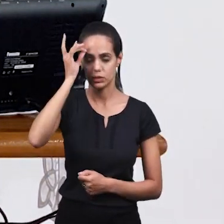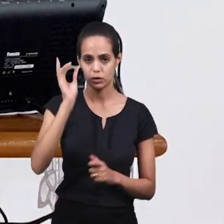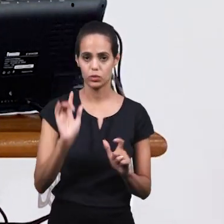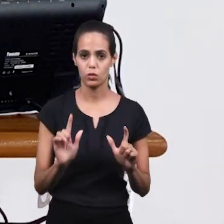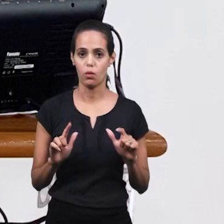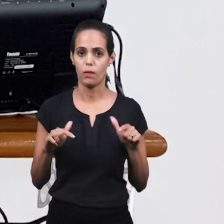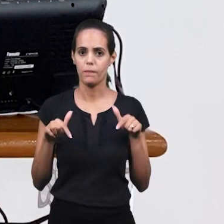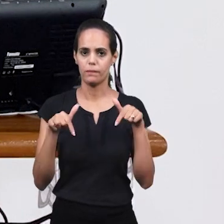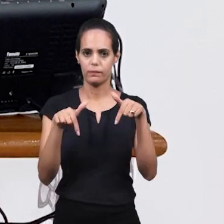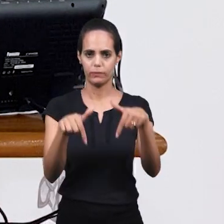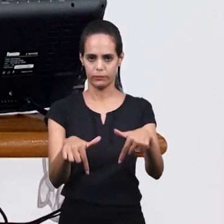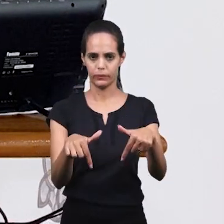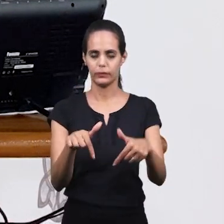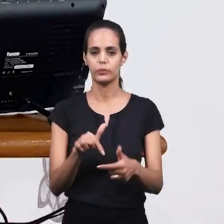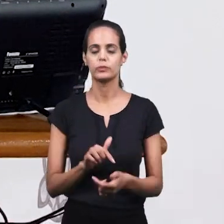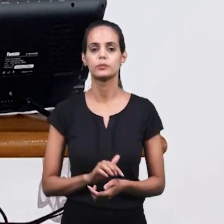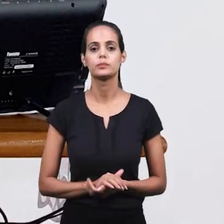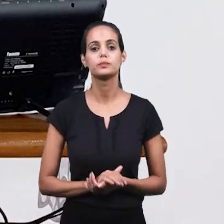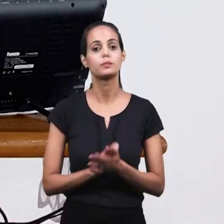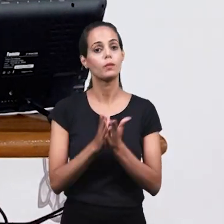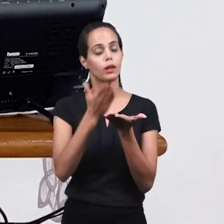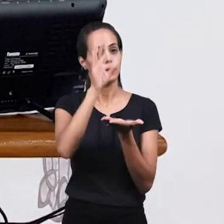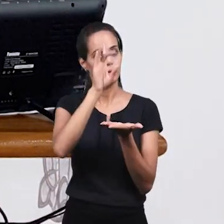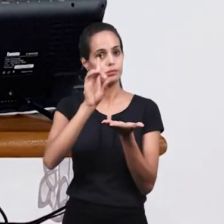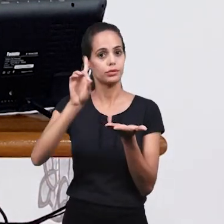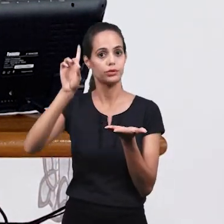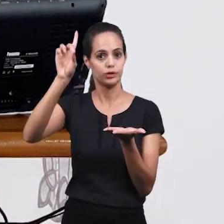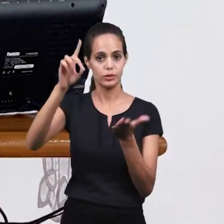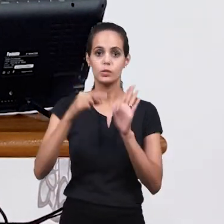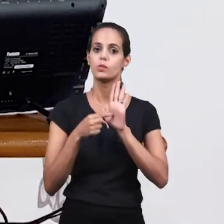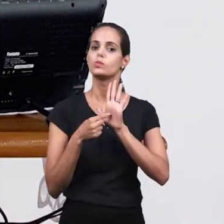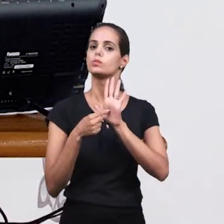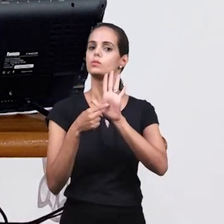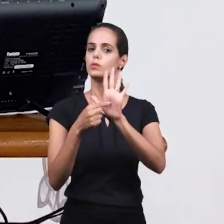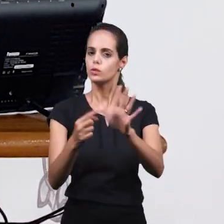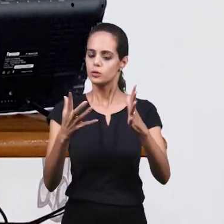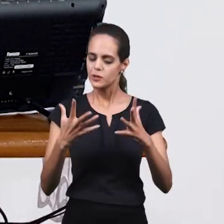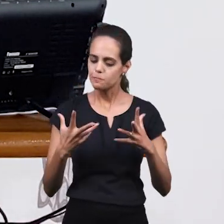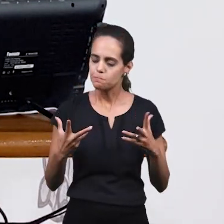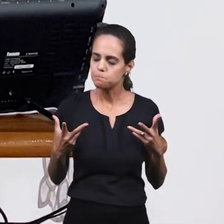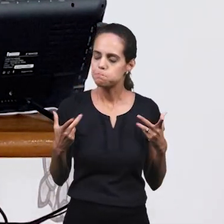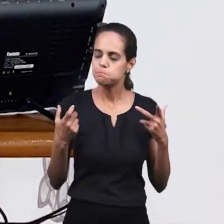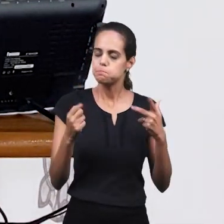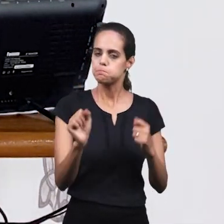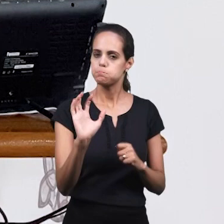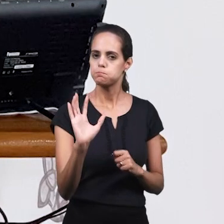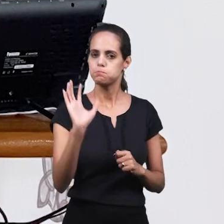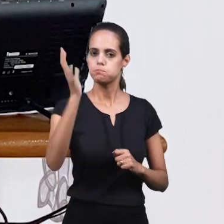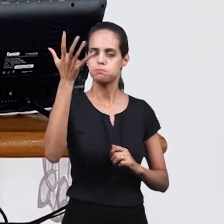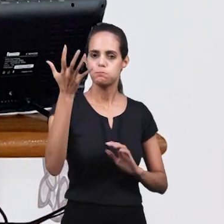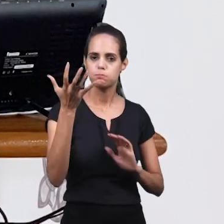du Seigneur nous parle des grandes opérations et signes qui ont été effectués